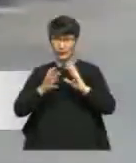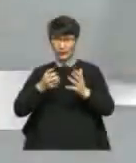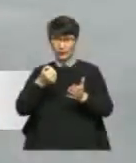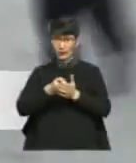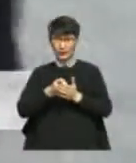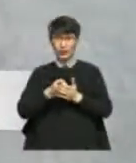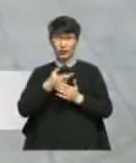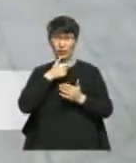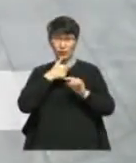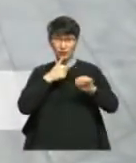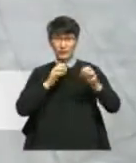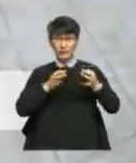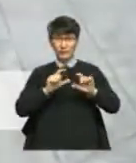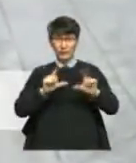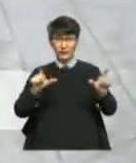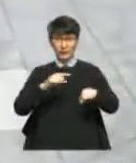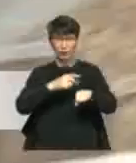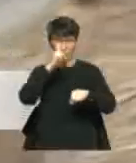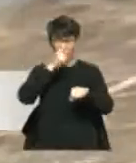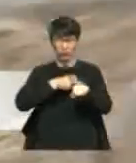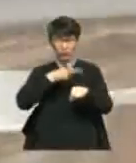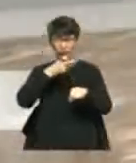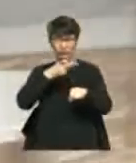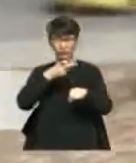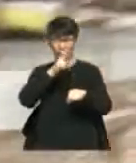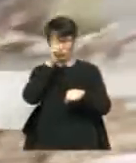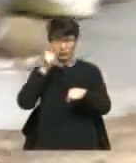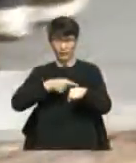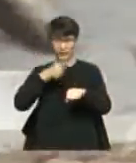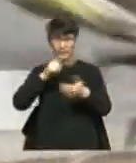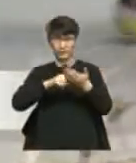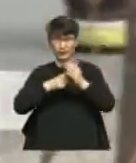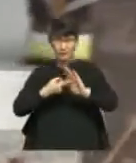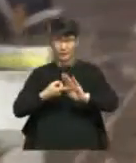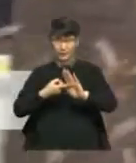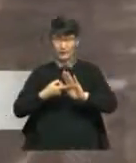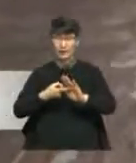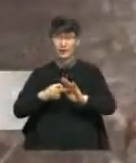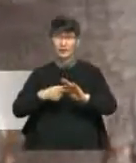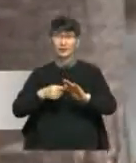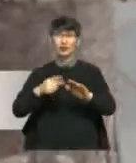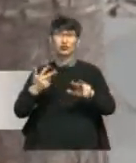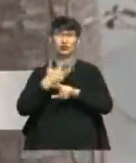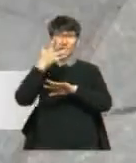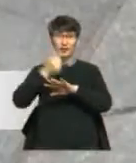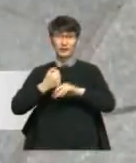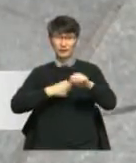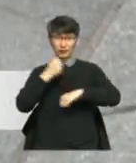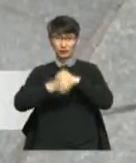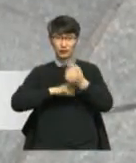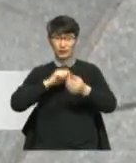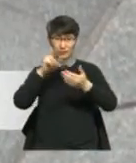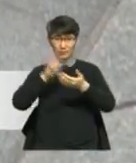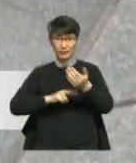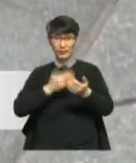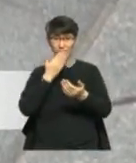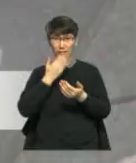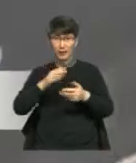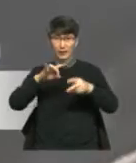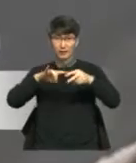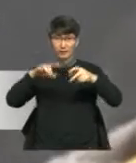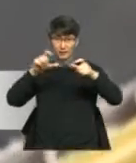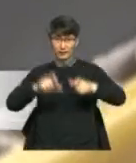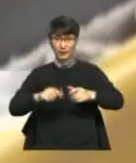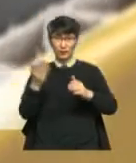올해 부터 금요일까지 노후한 시로 판매 시간을 정하고 주말엔 자유롭게 판매하기로 협의해 씁니다 한편 서대문구는